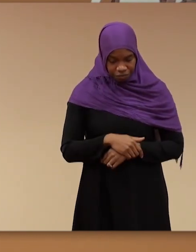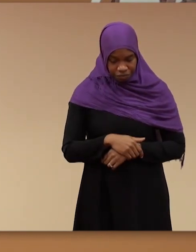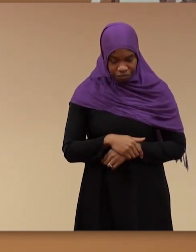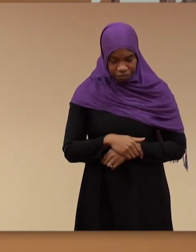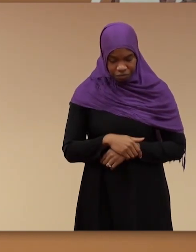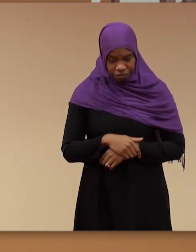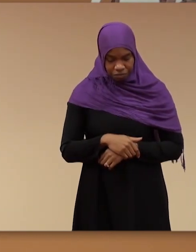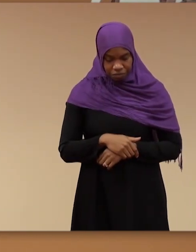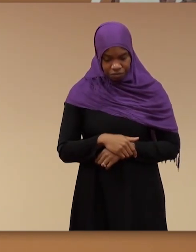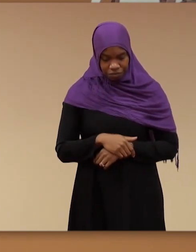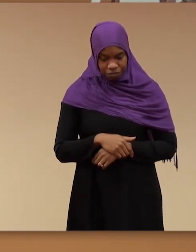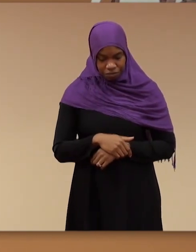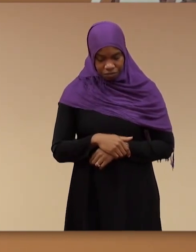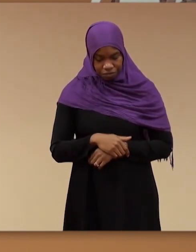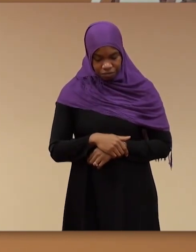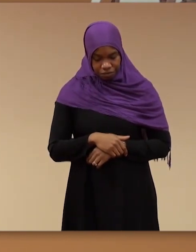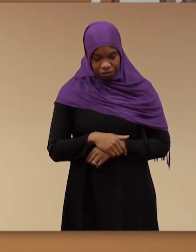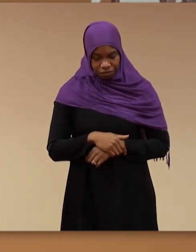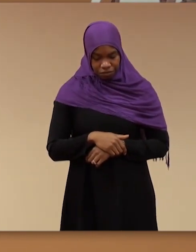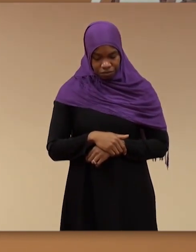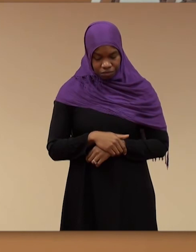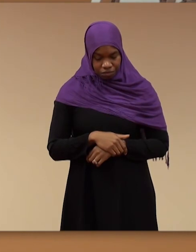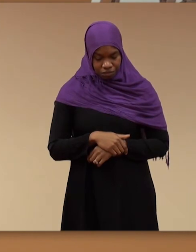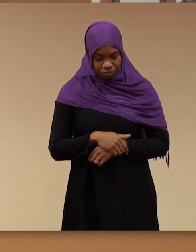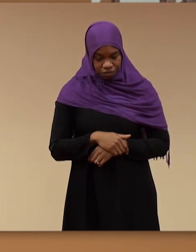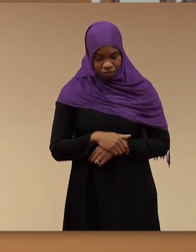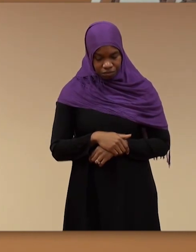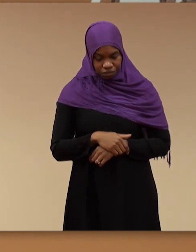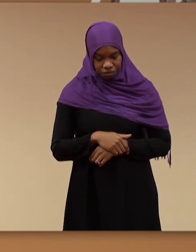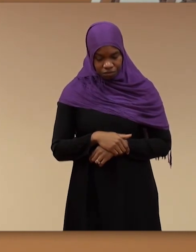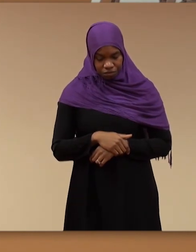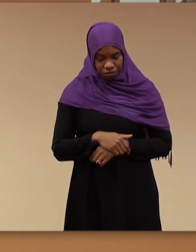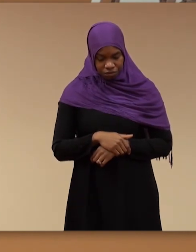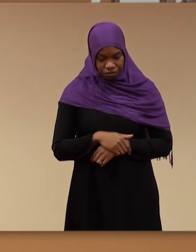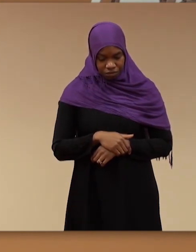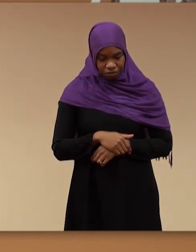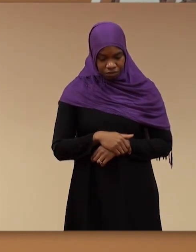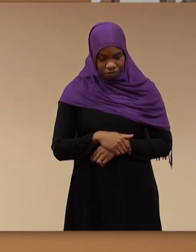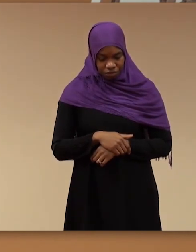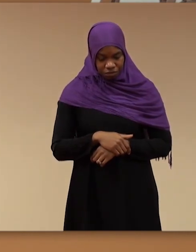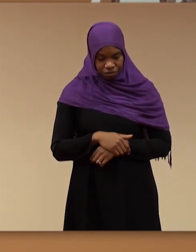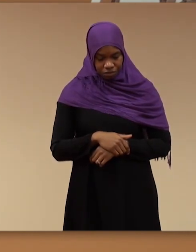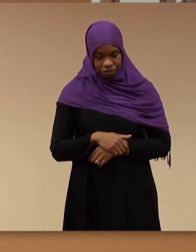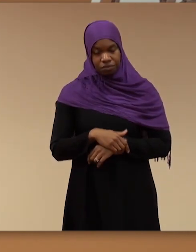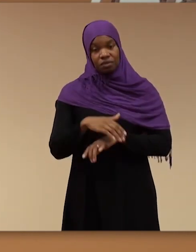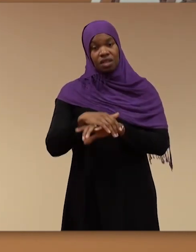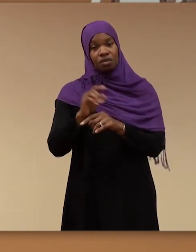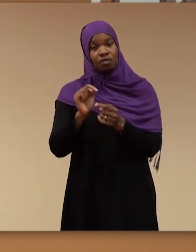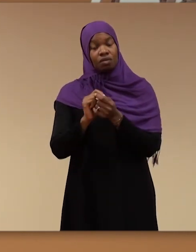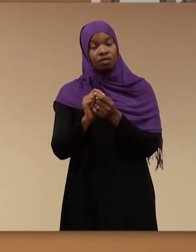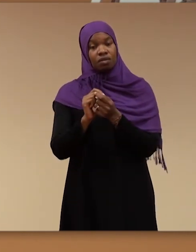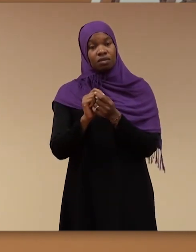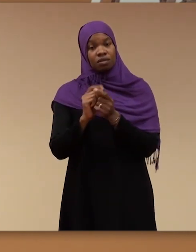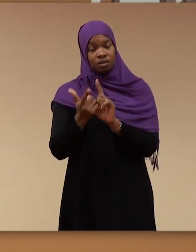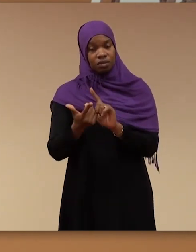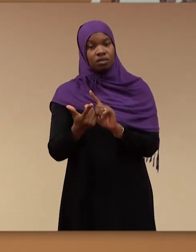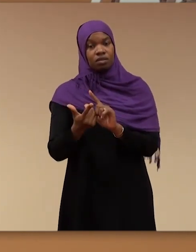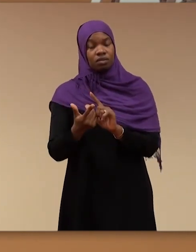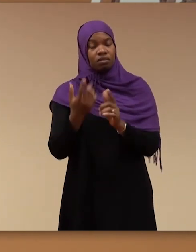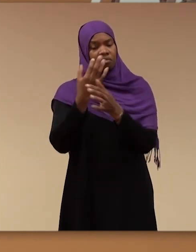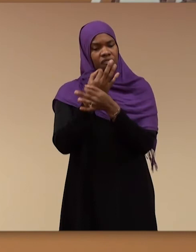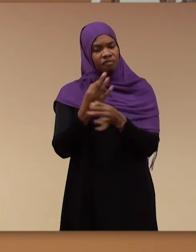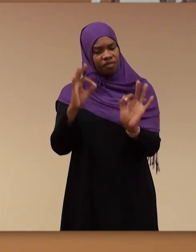ayah, فمن شاء فليؤمن ومن شاء فليكفر. It's the freedom of belief, freedom